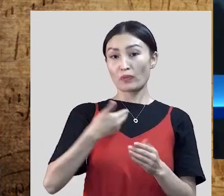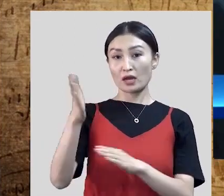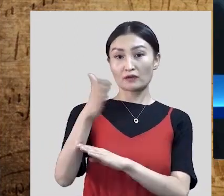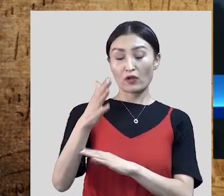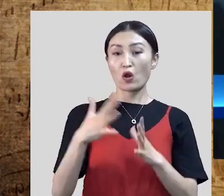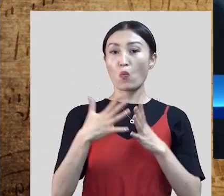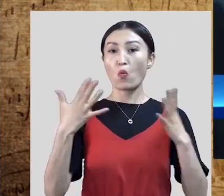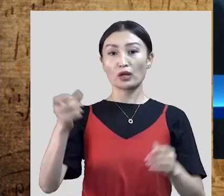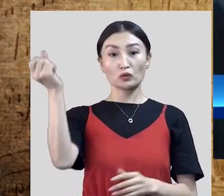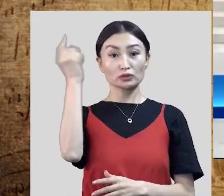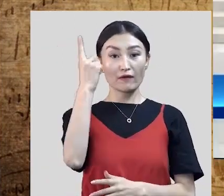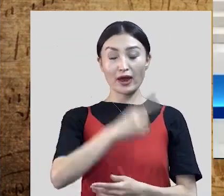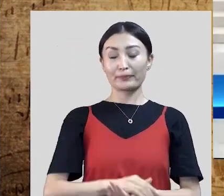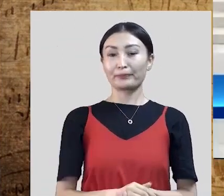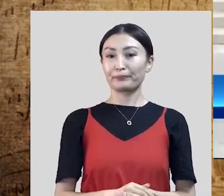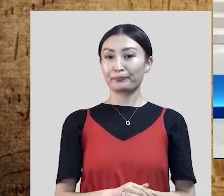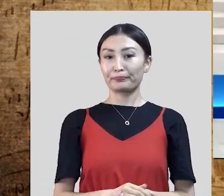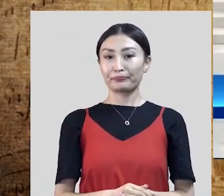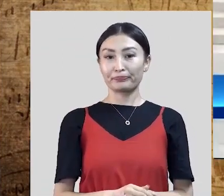становится все более узнаваемым.